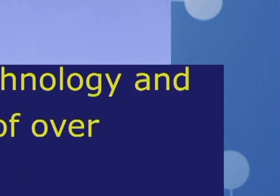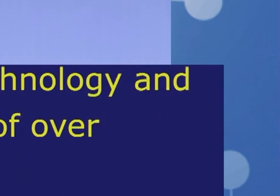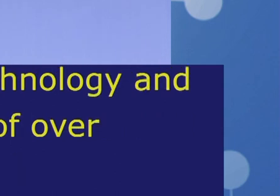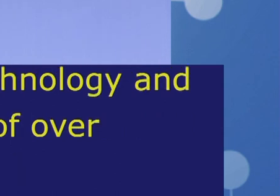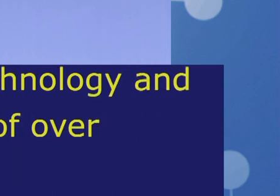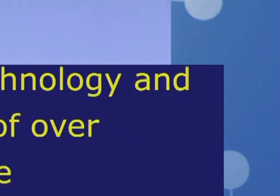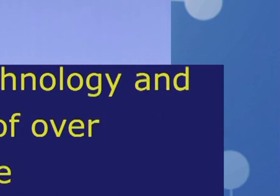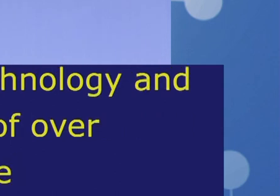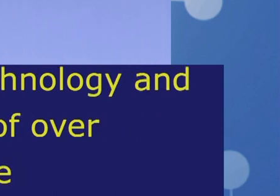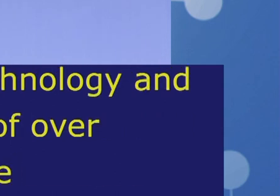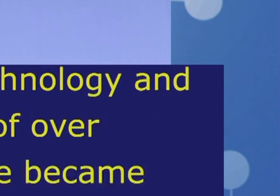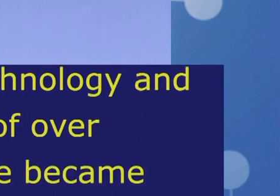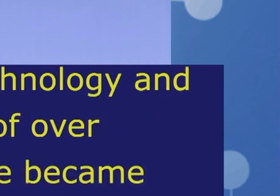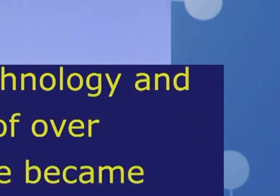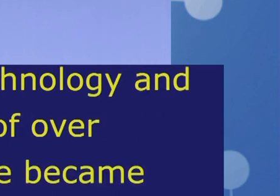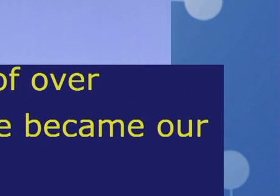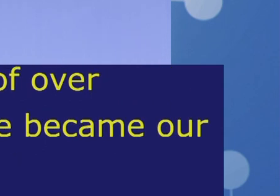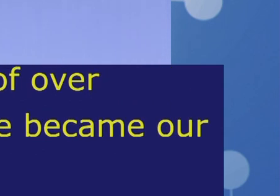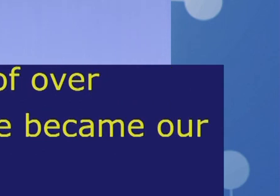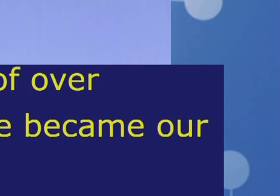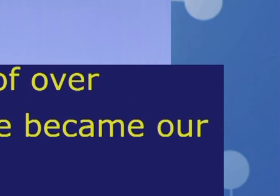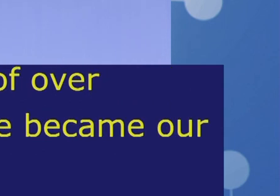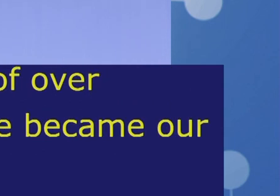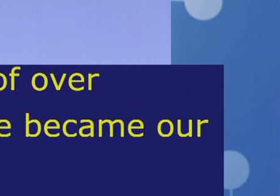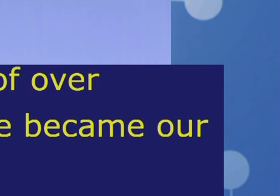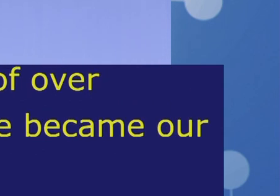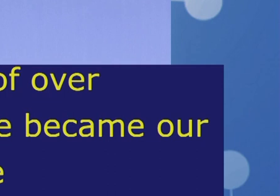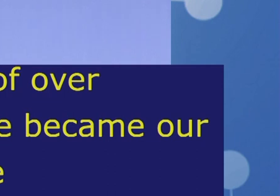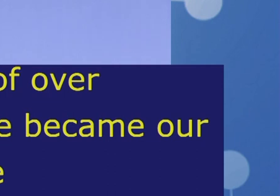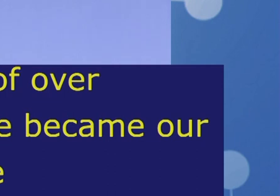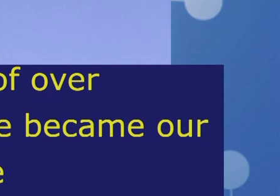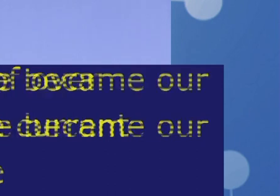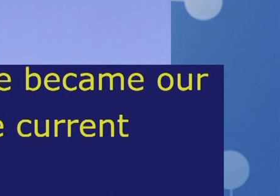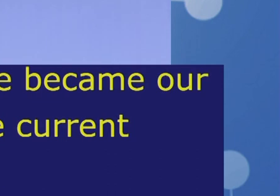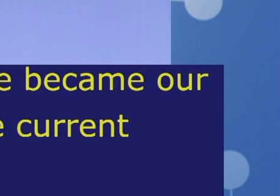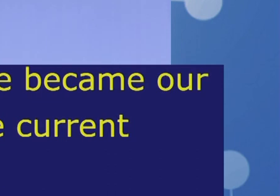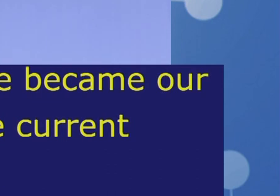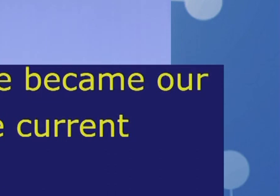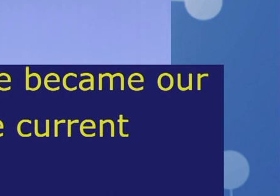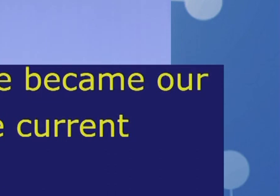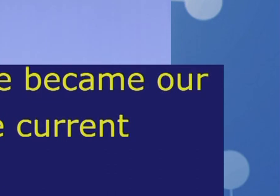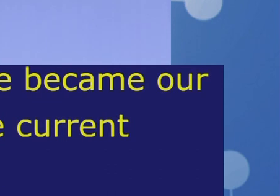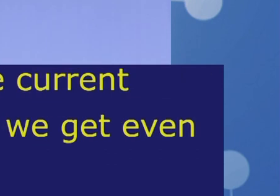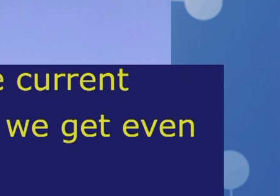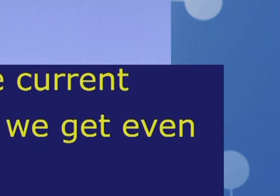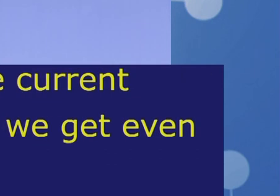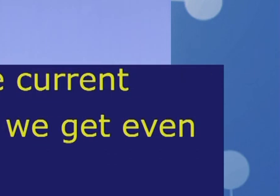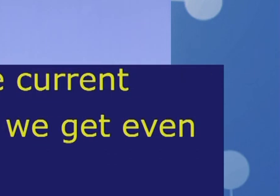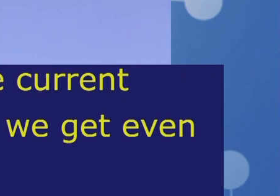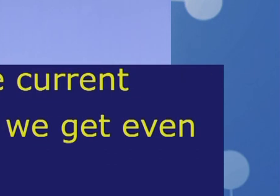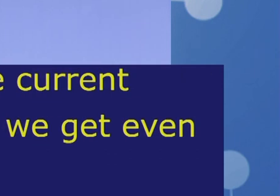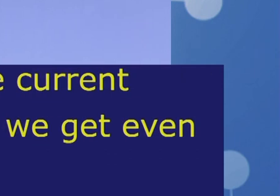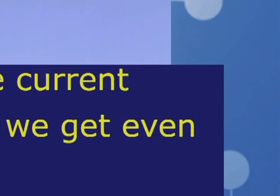w świecie, w którym ze wszystkich stron docierają do nas różne bodźce.